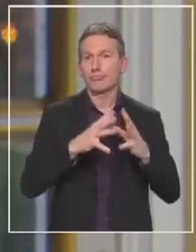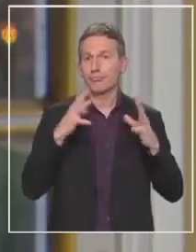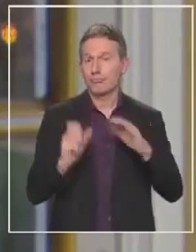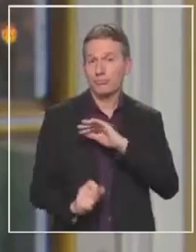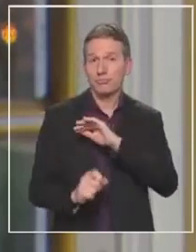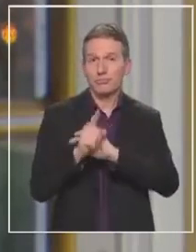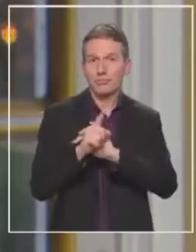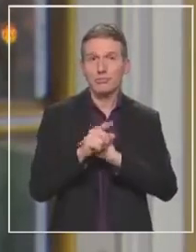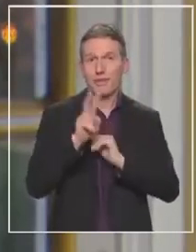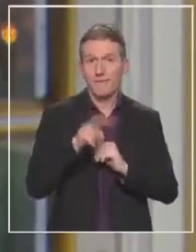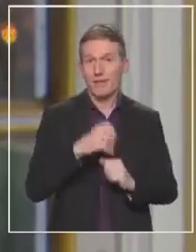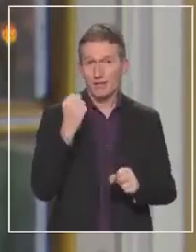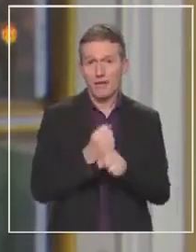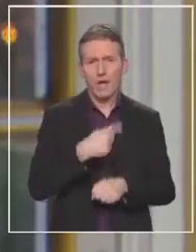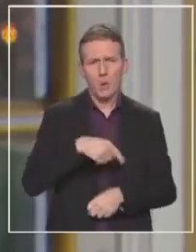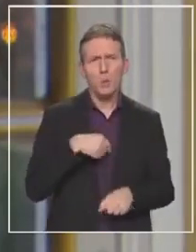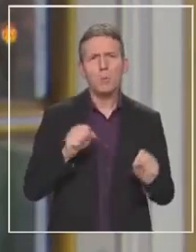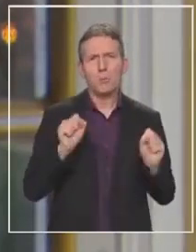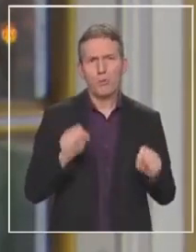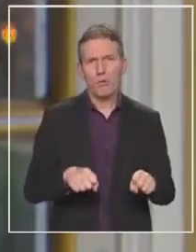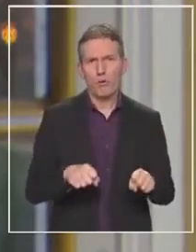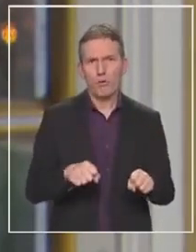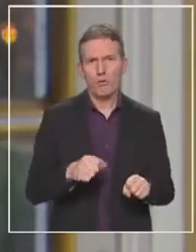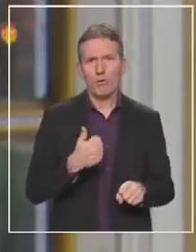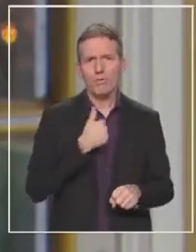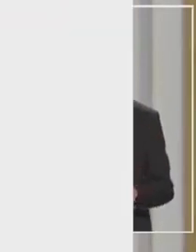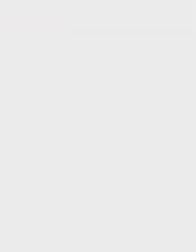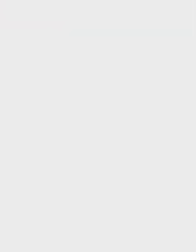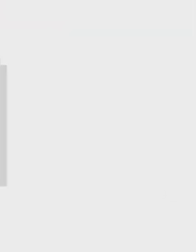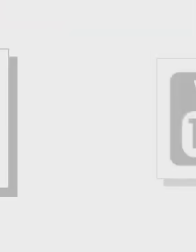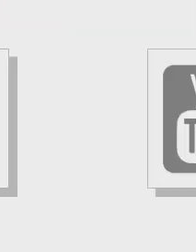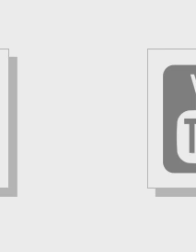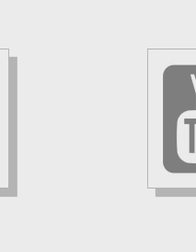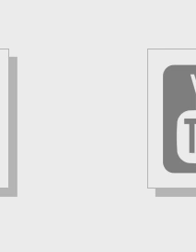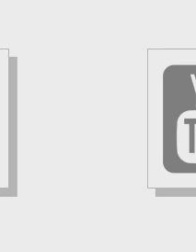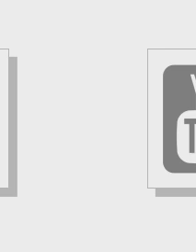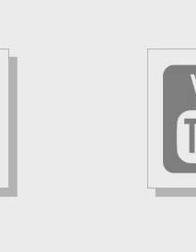mais elle est à notre portée je nous sens est capable